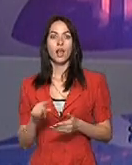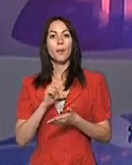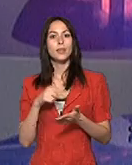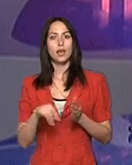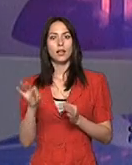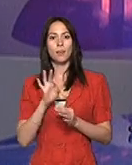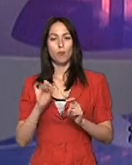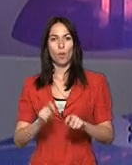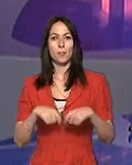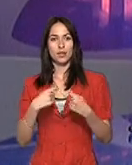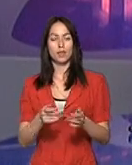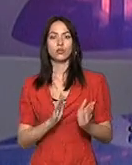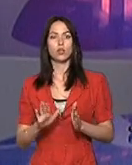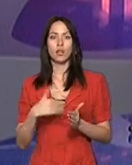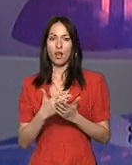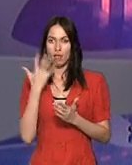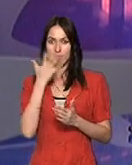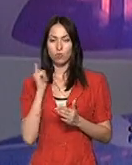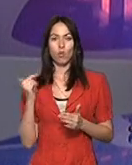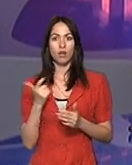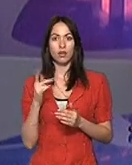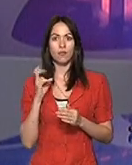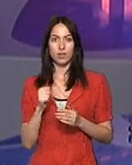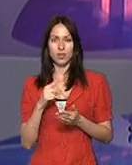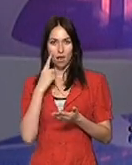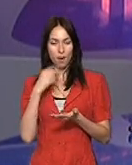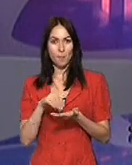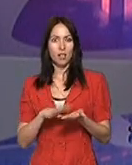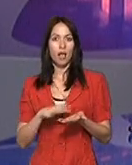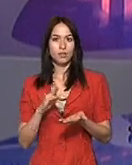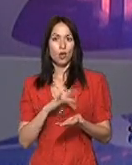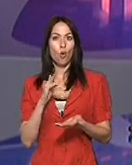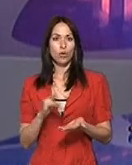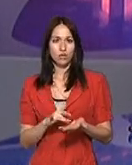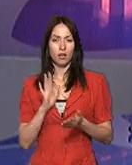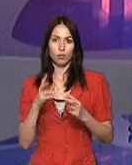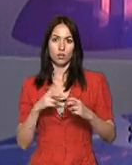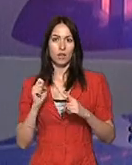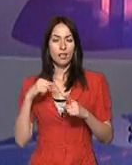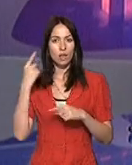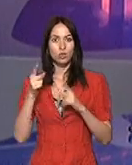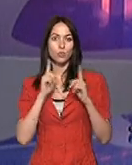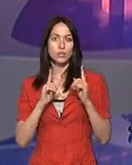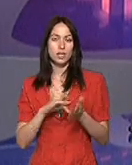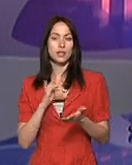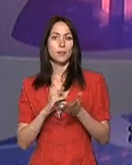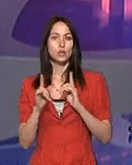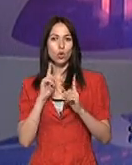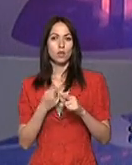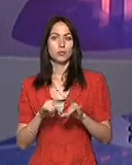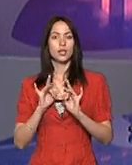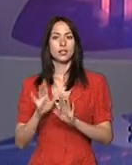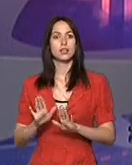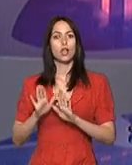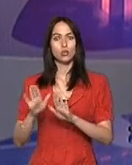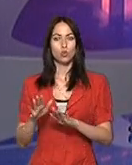Питання про передачу гуртожитка для незрячих у Харкові на баланс міста розглядатимуть на наступній сесії міської ради. Про це розповів заступник